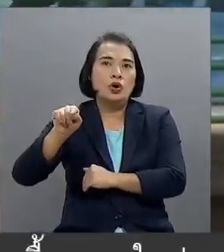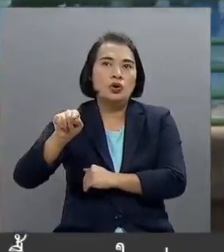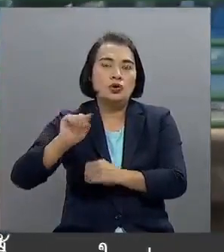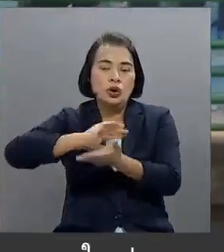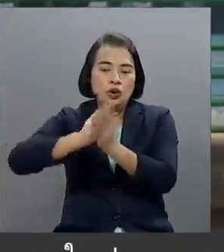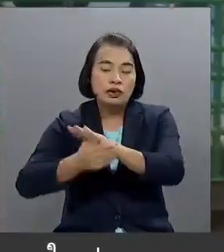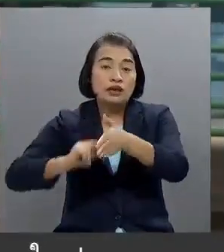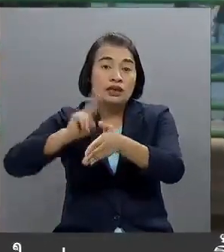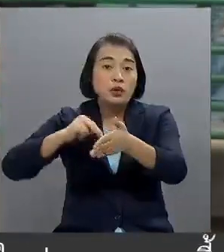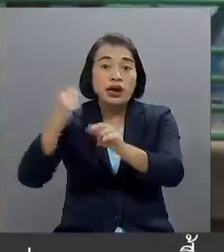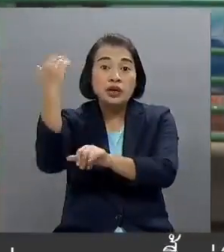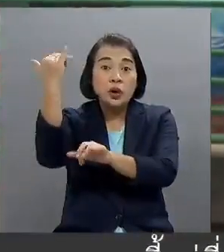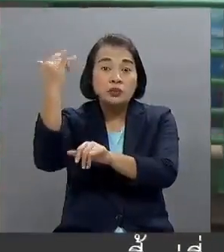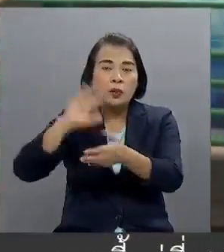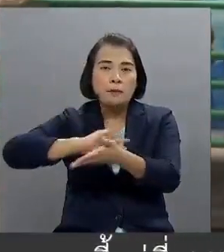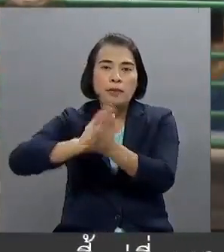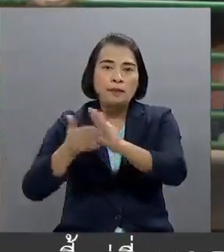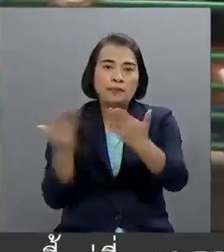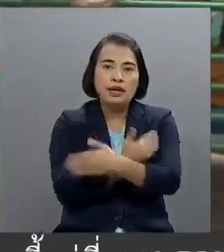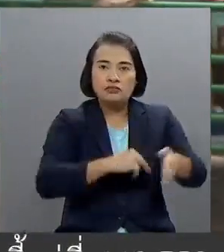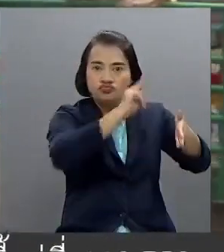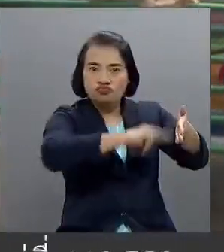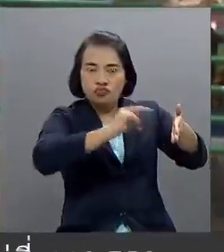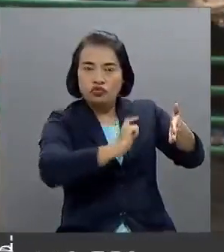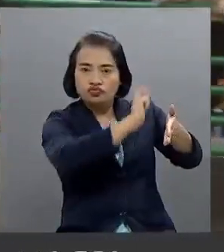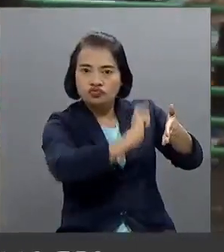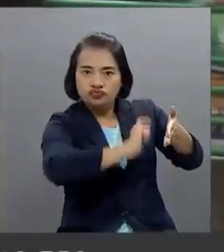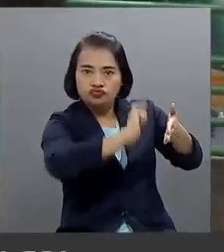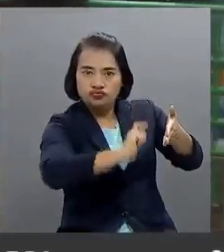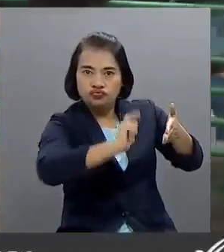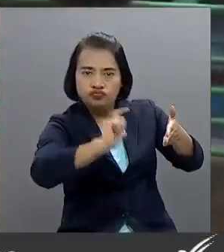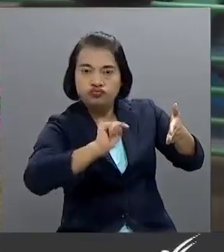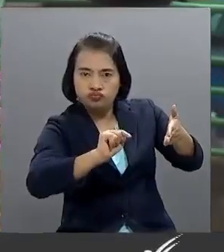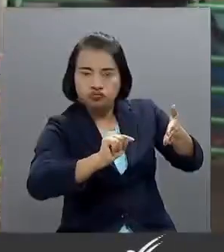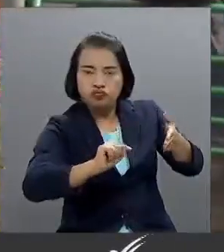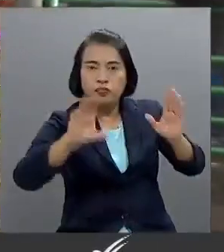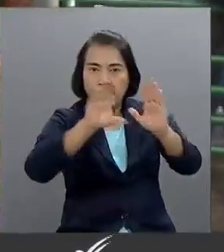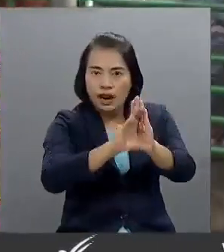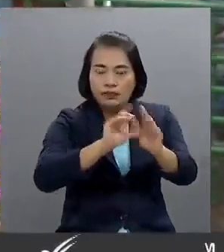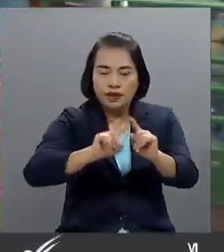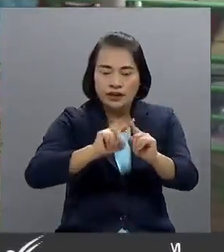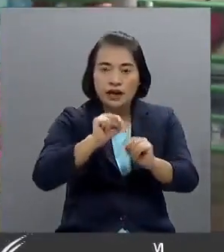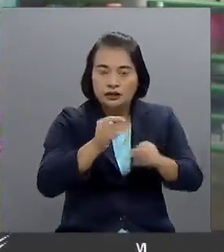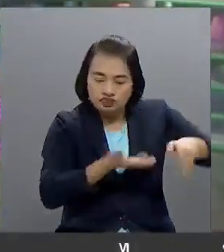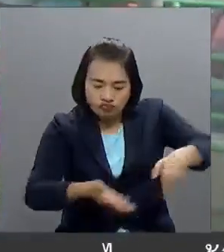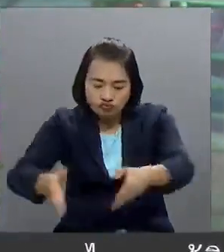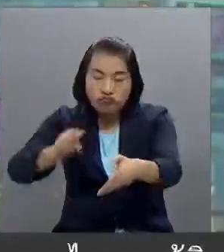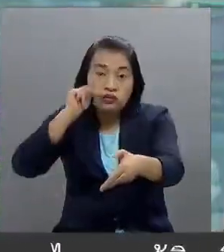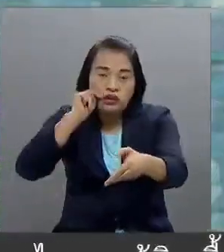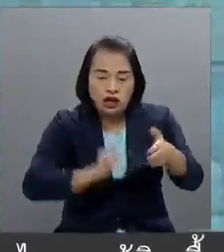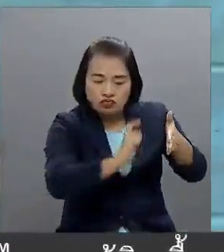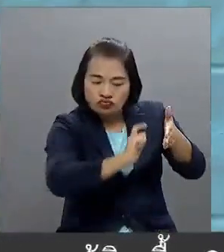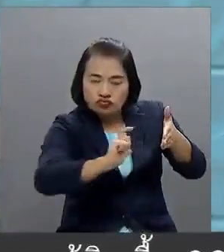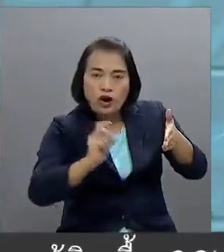อร์สู่ฝาผนังฝึกใช้สเปรย์สร้างมิติในธีมคลองสวยน้ำใสที่มีคาแรคเตอร์น่ารักมีทั้งตัวนา